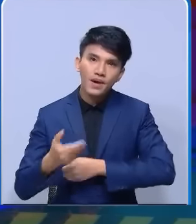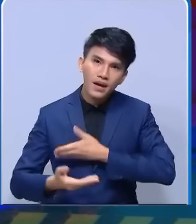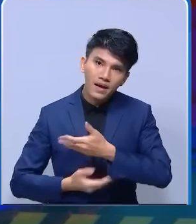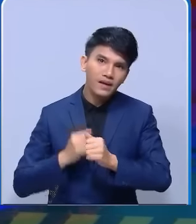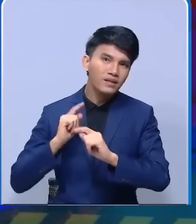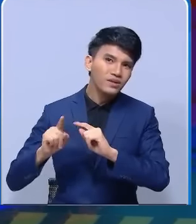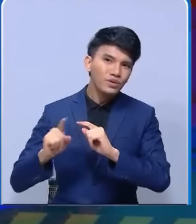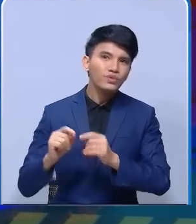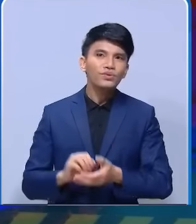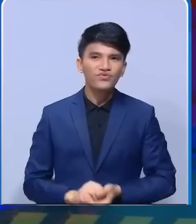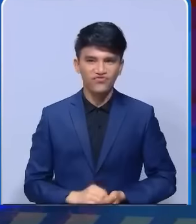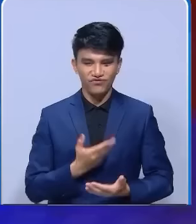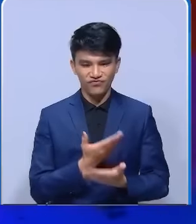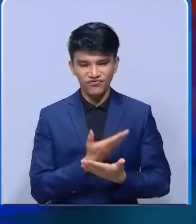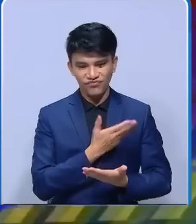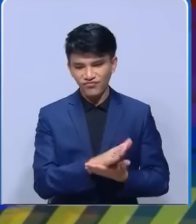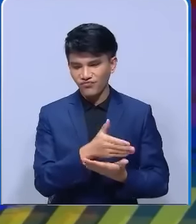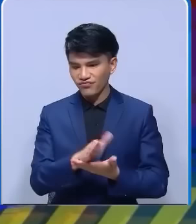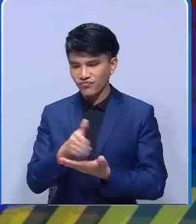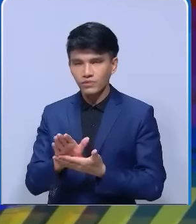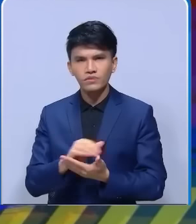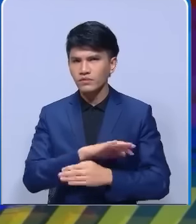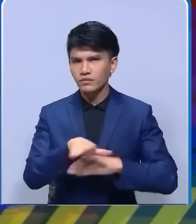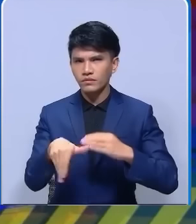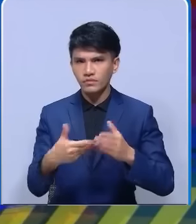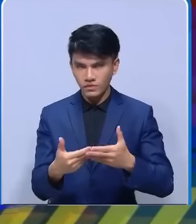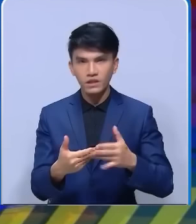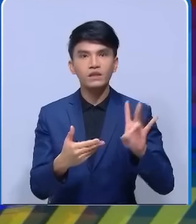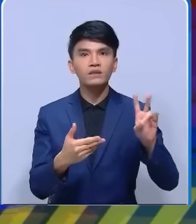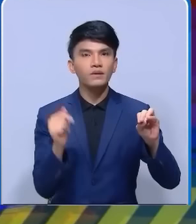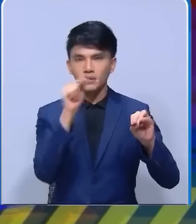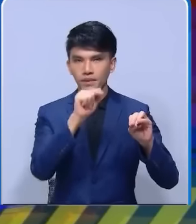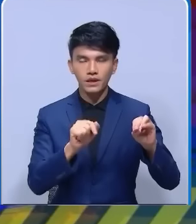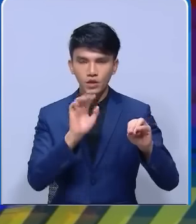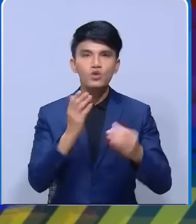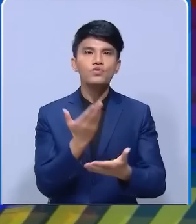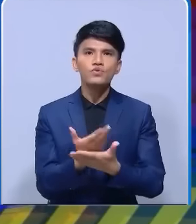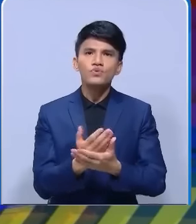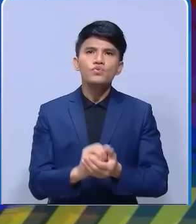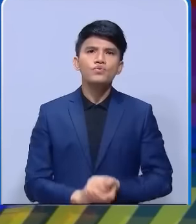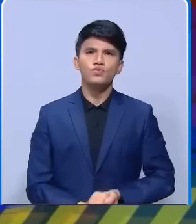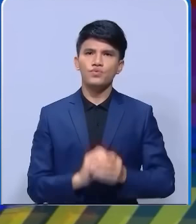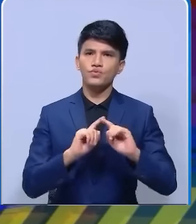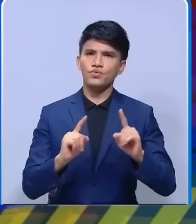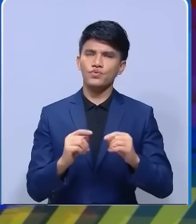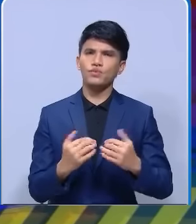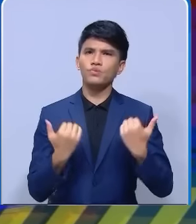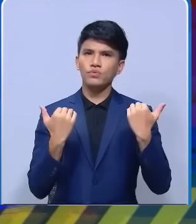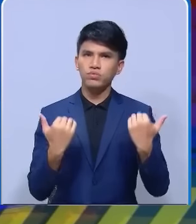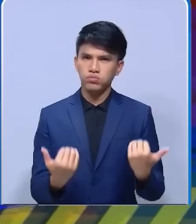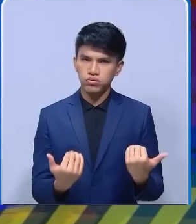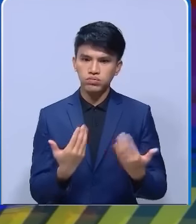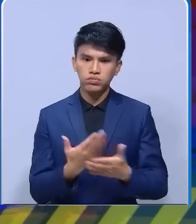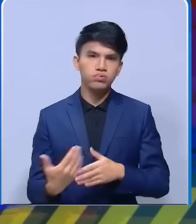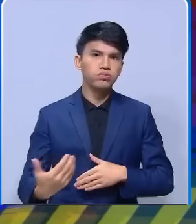เงินปันผลแบบขั้นบันไดที่โฆษณาก็จะออกมาเป็น 70%ของรายได้แต่ดูจากยอดเงินของบอสพอที่อายัด